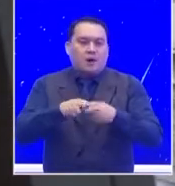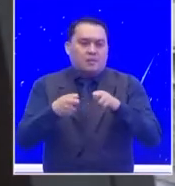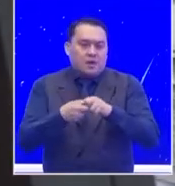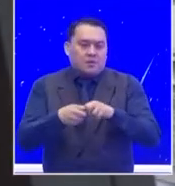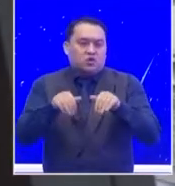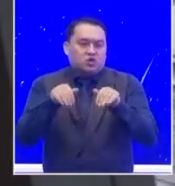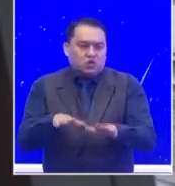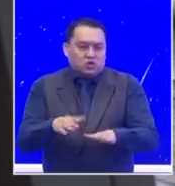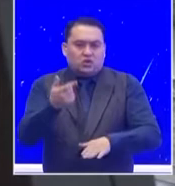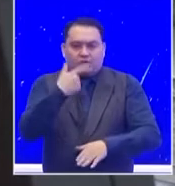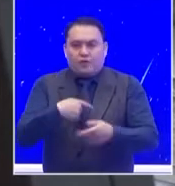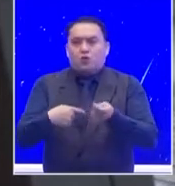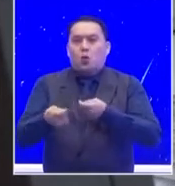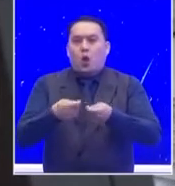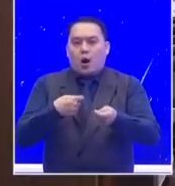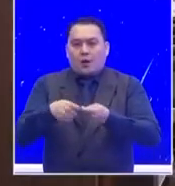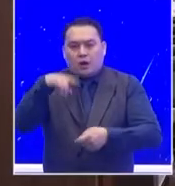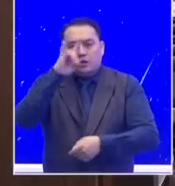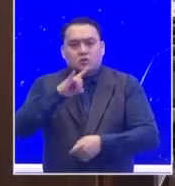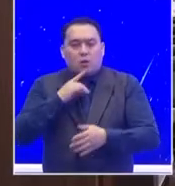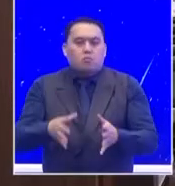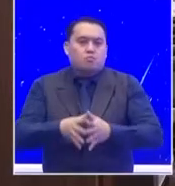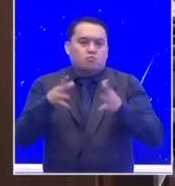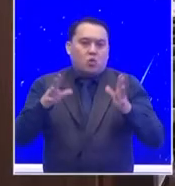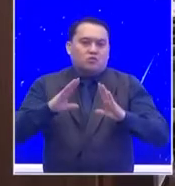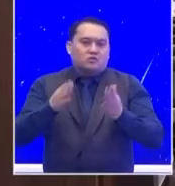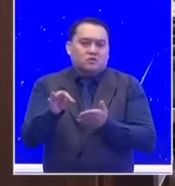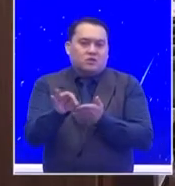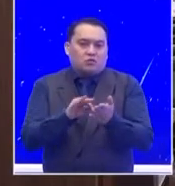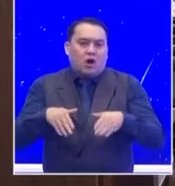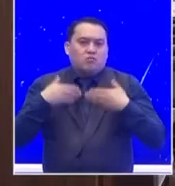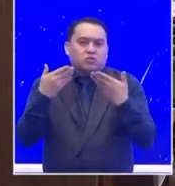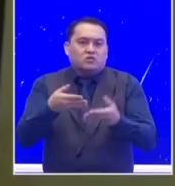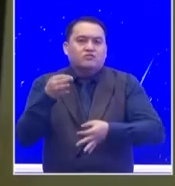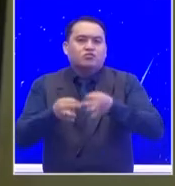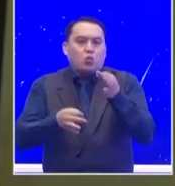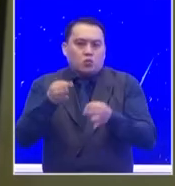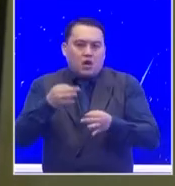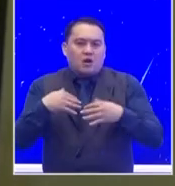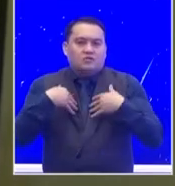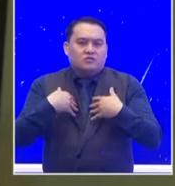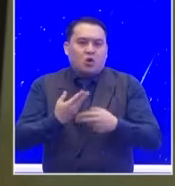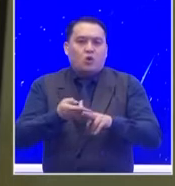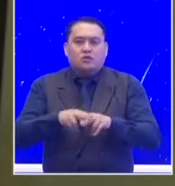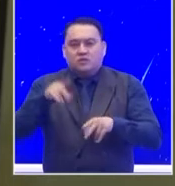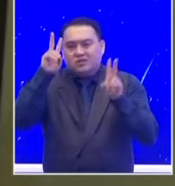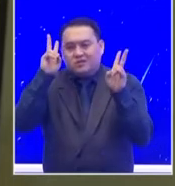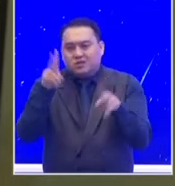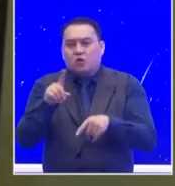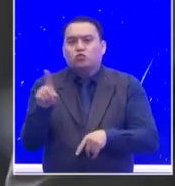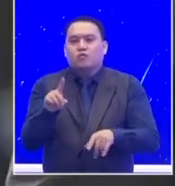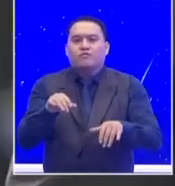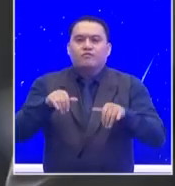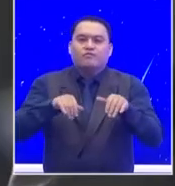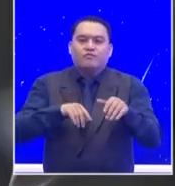неправомерное решение своего руководителя, казахстанцы в большинстве случаев сразу же обращаются в суды. К сожалению, не каждый гражданин знает, что